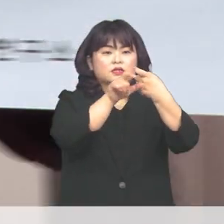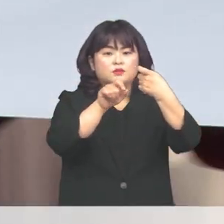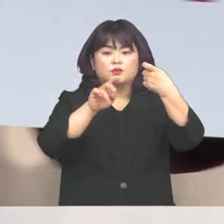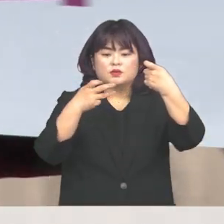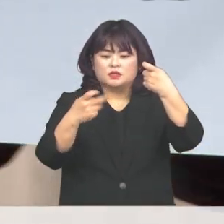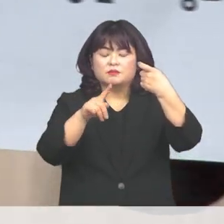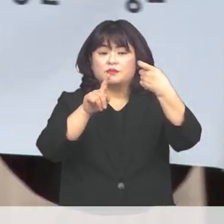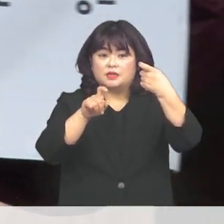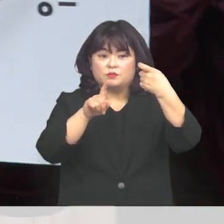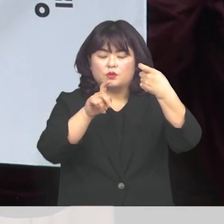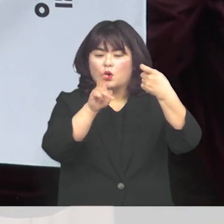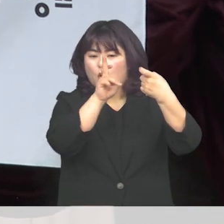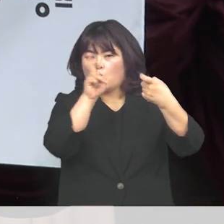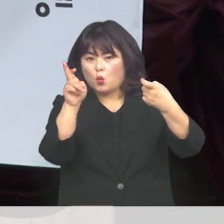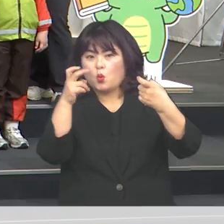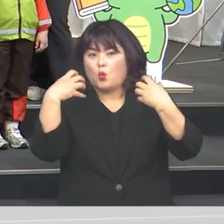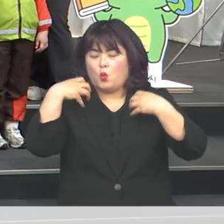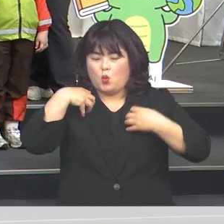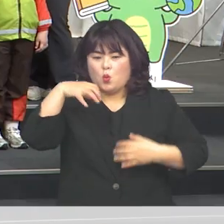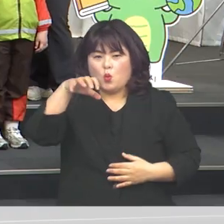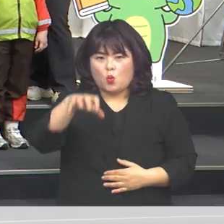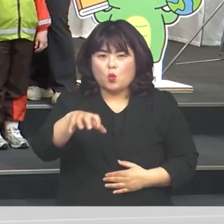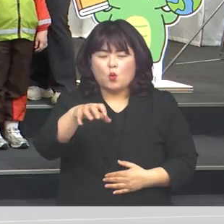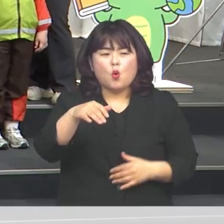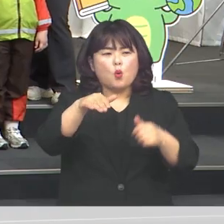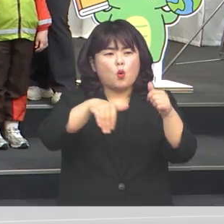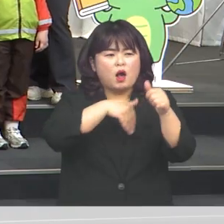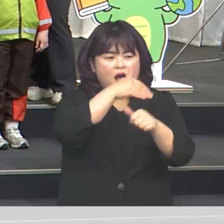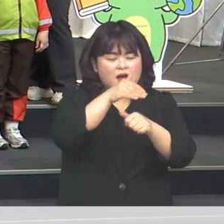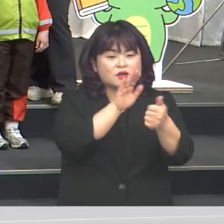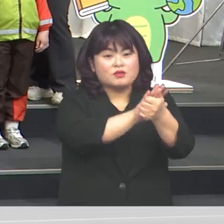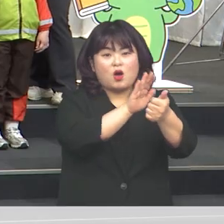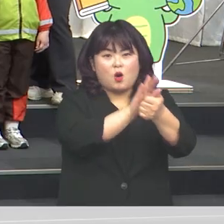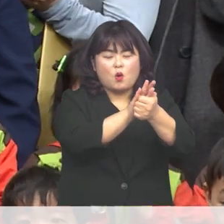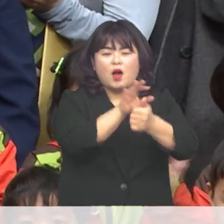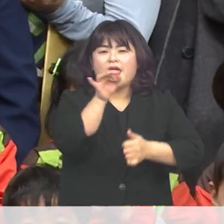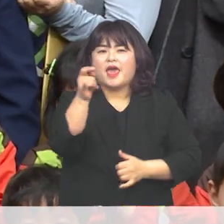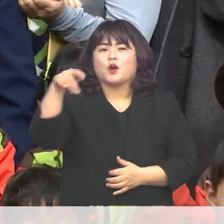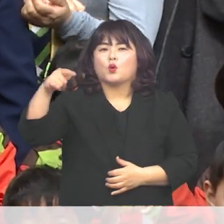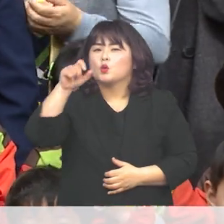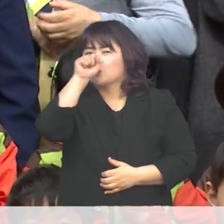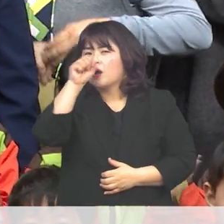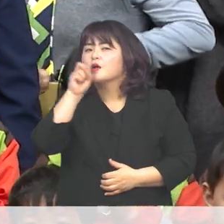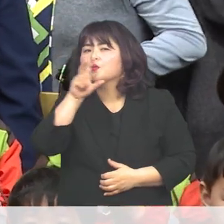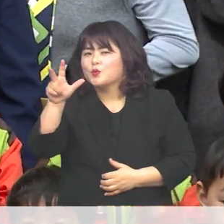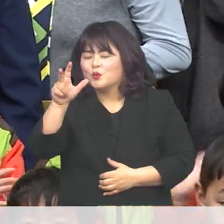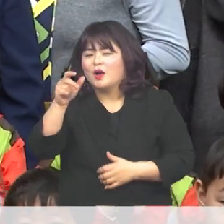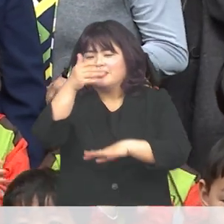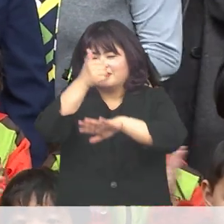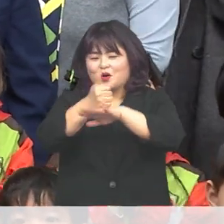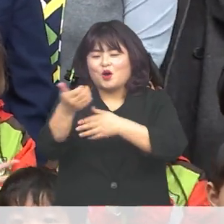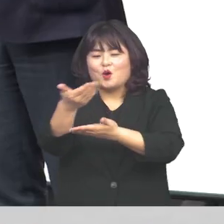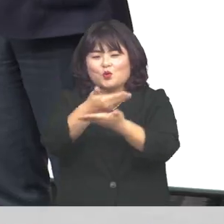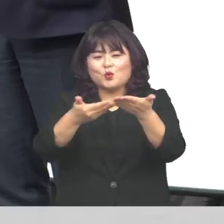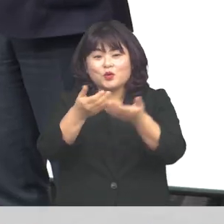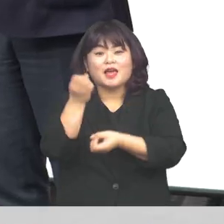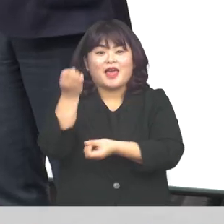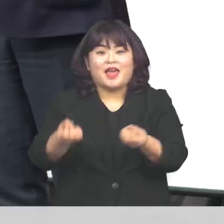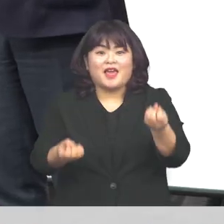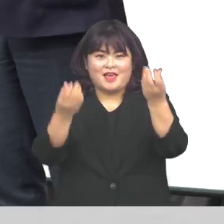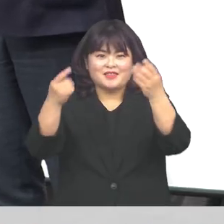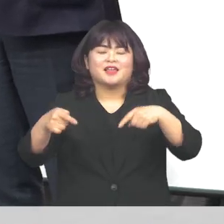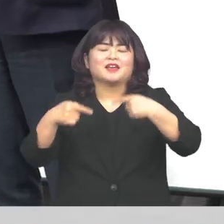용인특례시가 11일 오후 시청 컨벤션홀에서 환경실천 서포터즈 에코 조화용 성과 공유회를 개최했습니다.